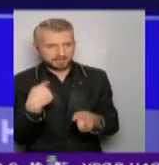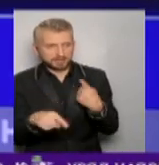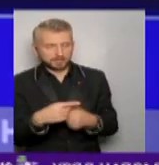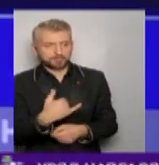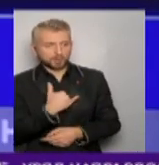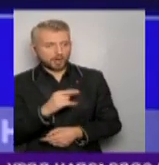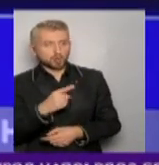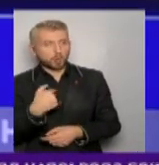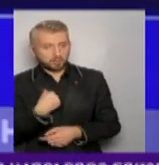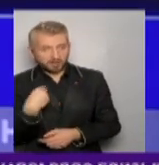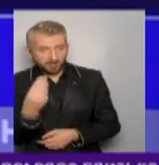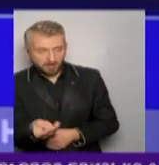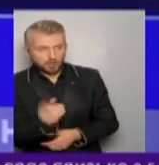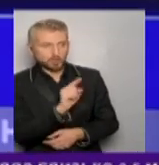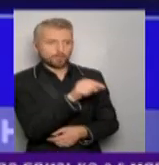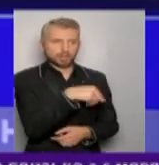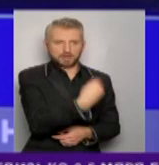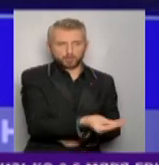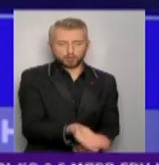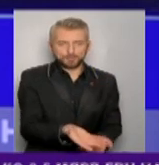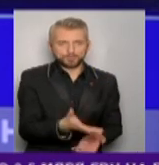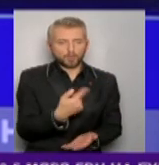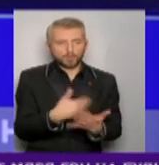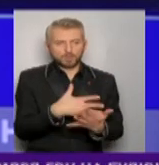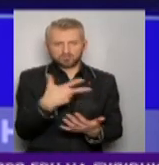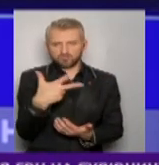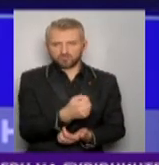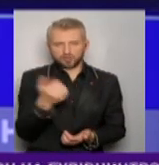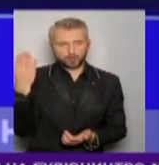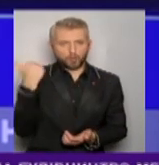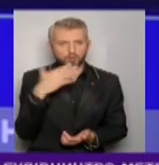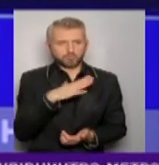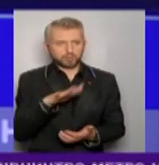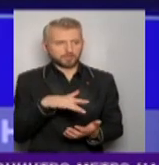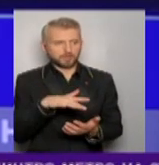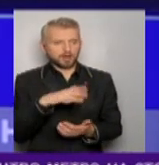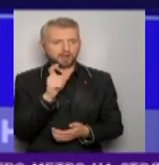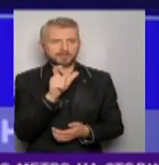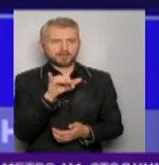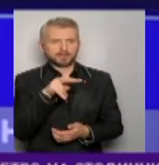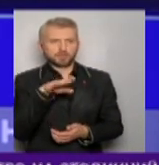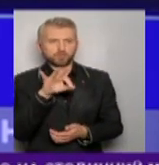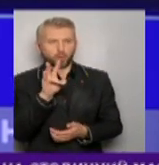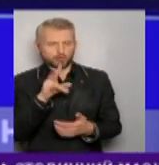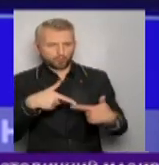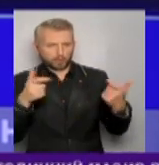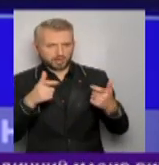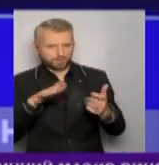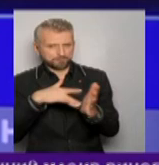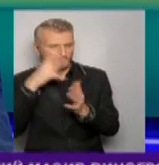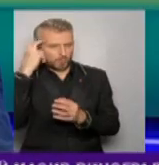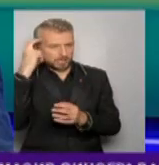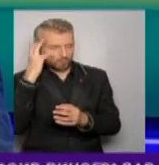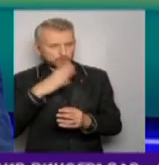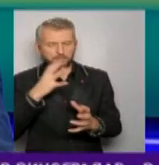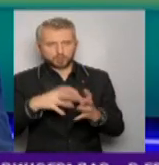що ми дотуємо і що вони. І от було 3 тижні тому у Хілтоні в Києві була конференція міжнародна.